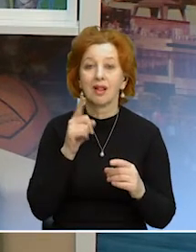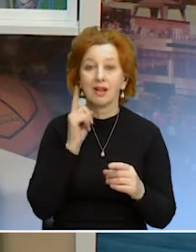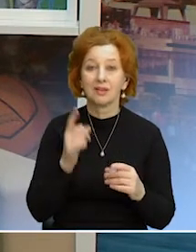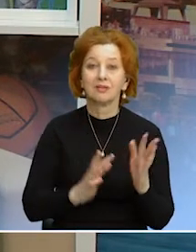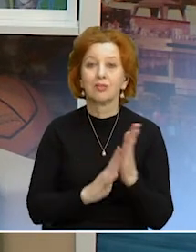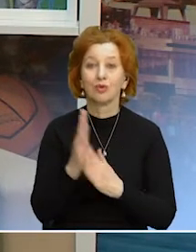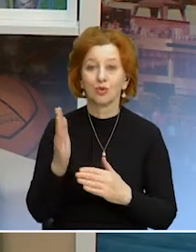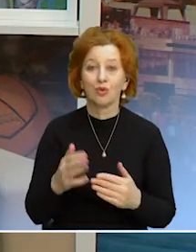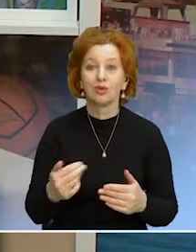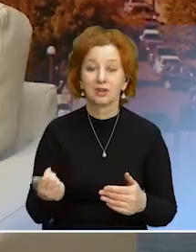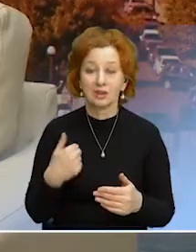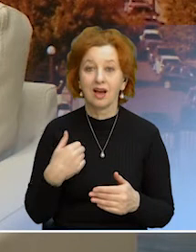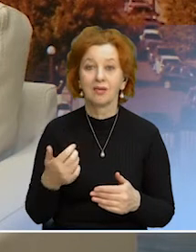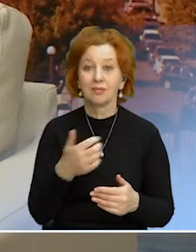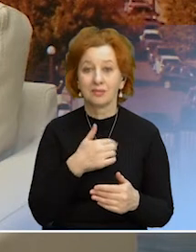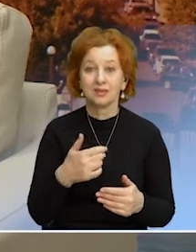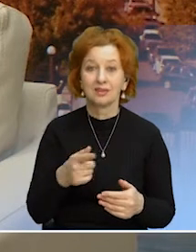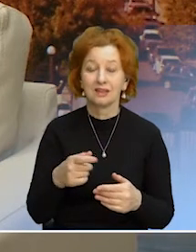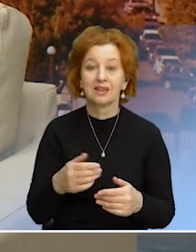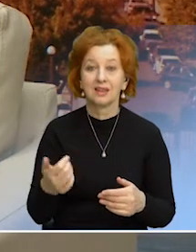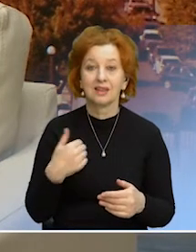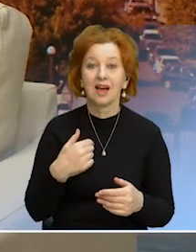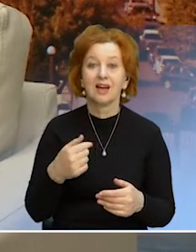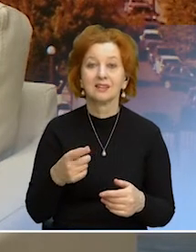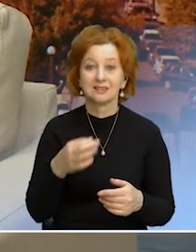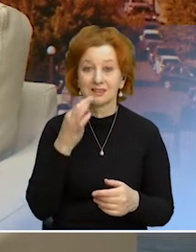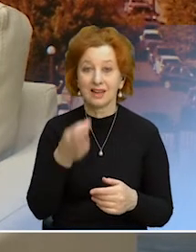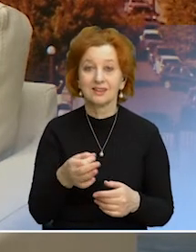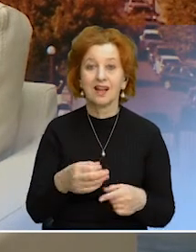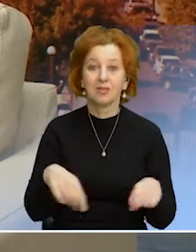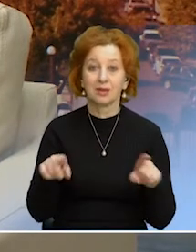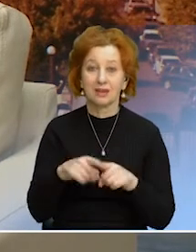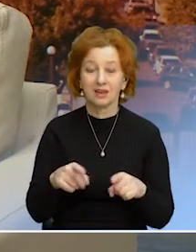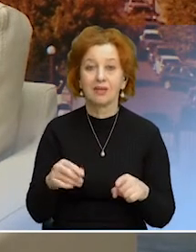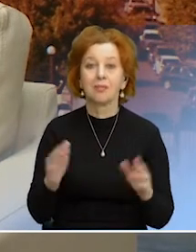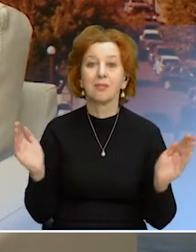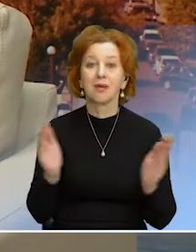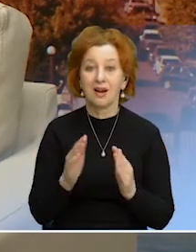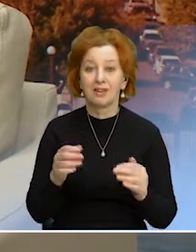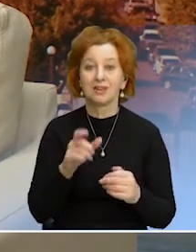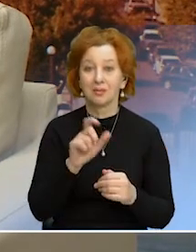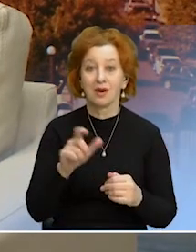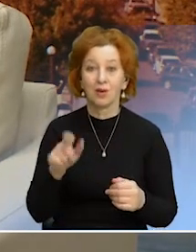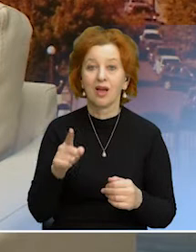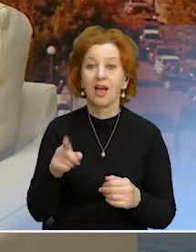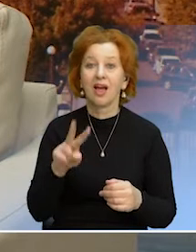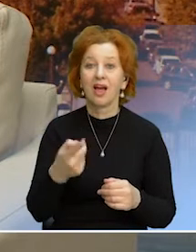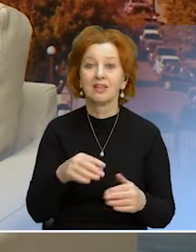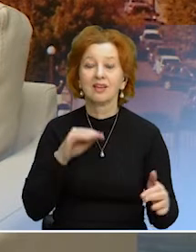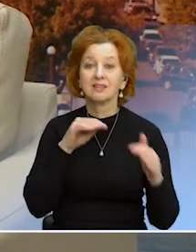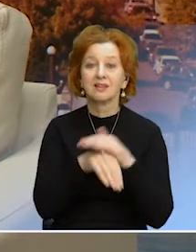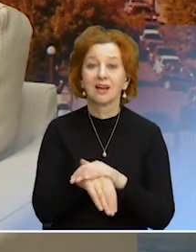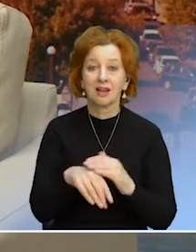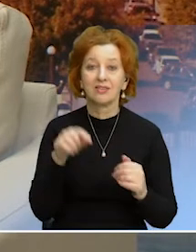подростки? Я повторюсь, наверное, но я сказал бы так, читайте сказки маленьким детям. Это закладывает в